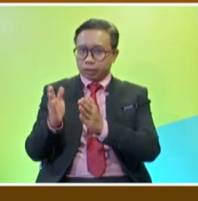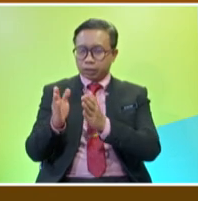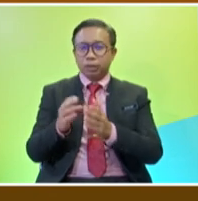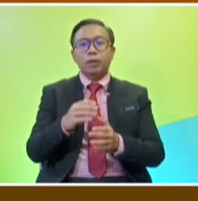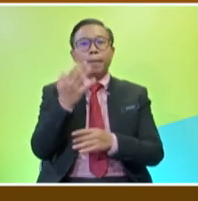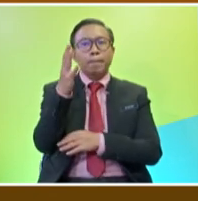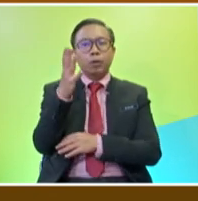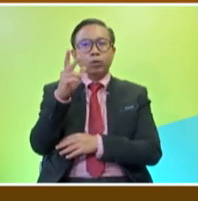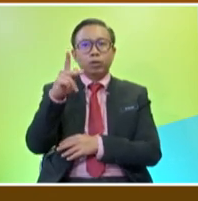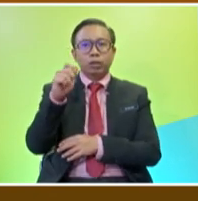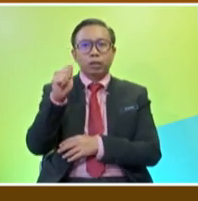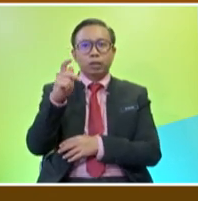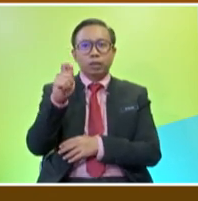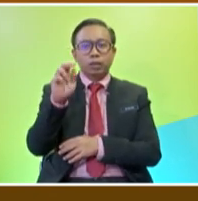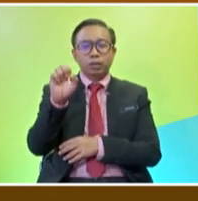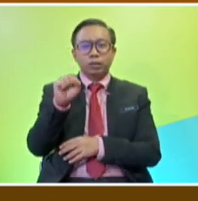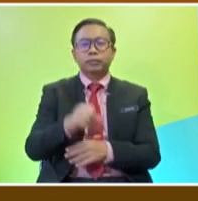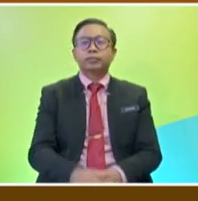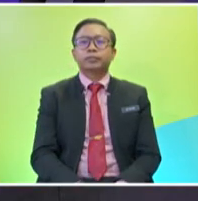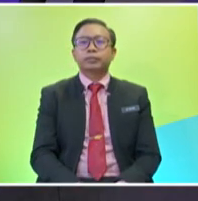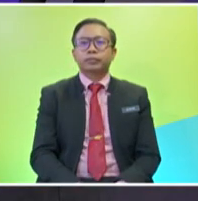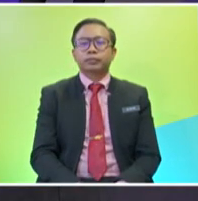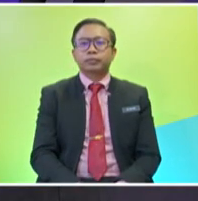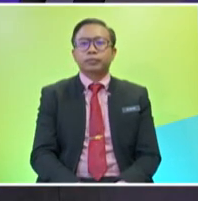yang ada di hadapan Irfan sekarang